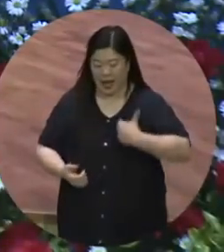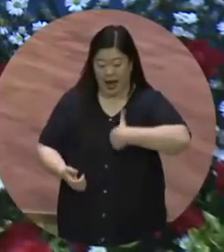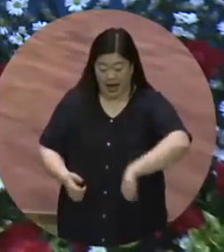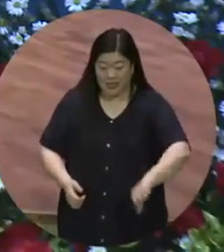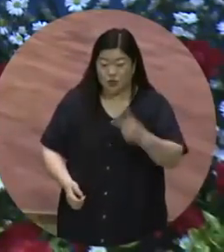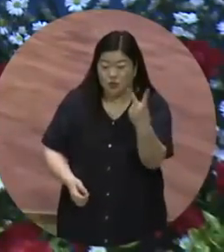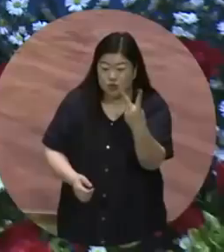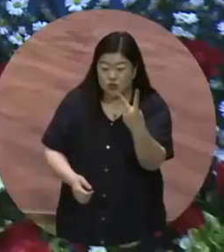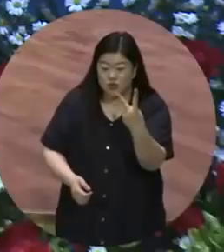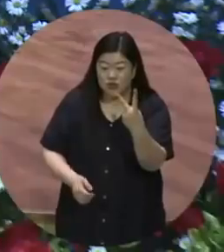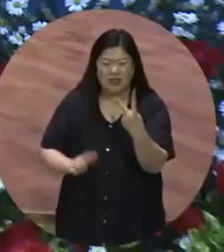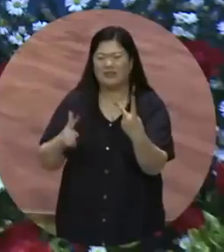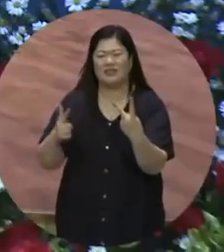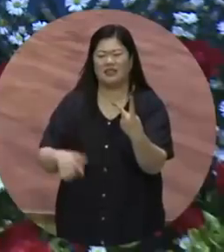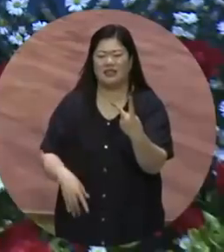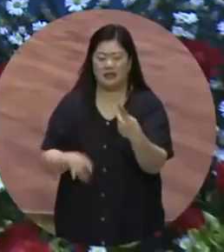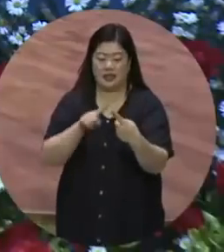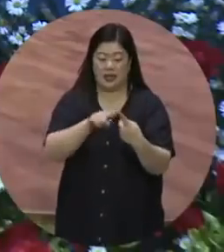게 아니에요.